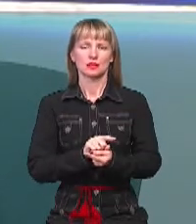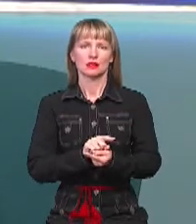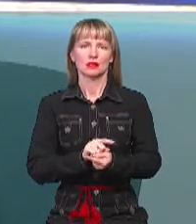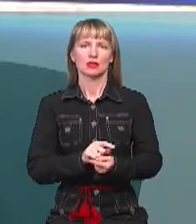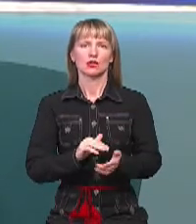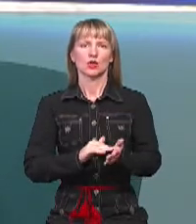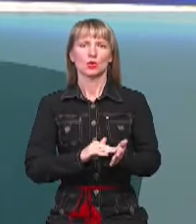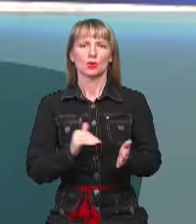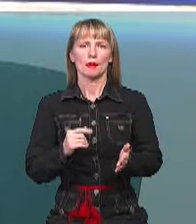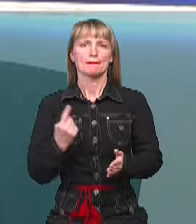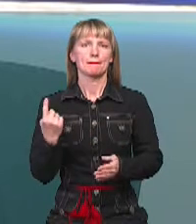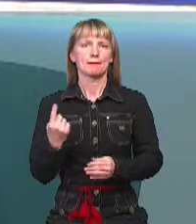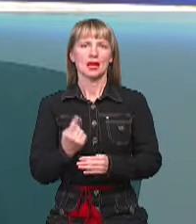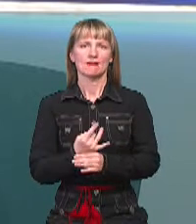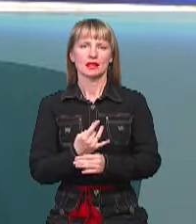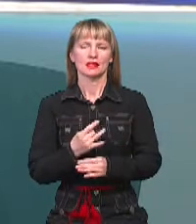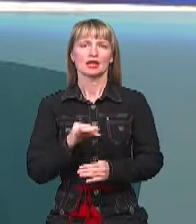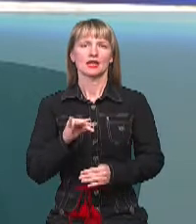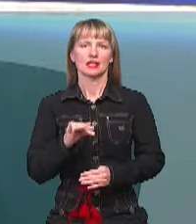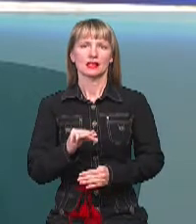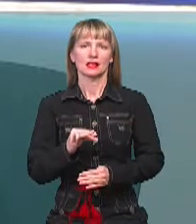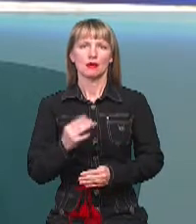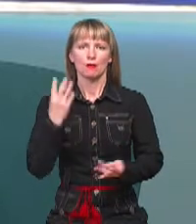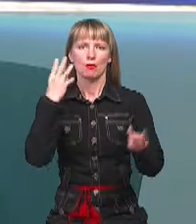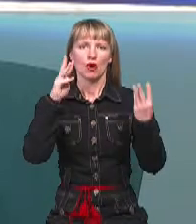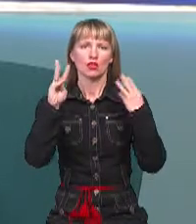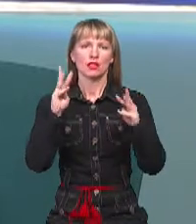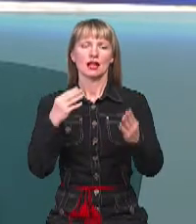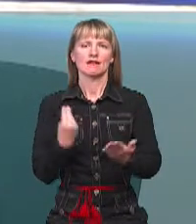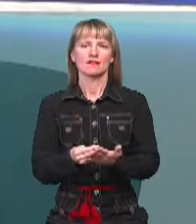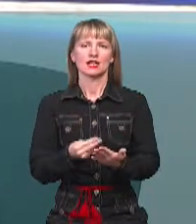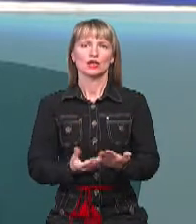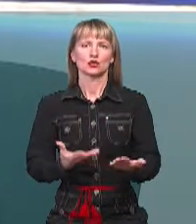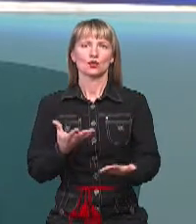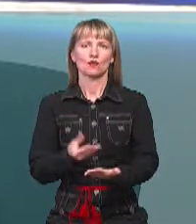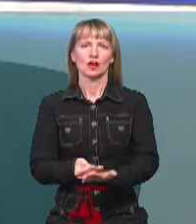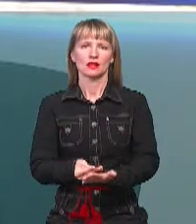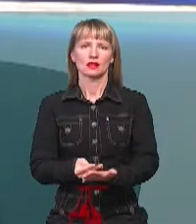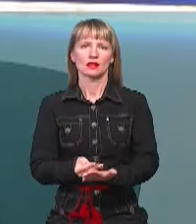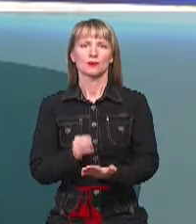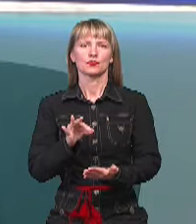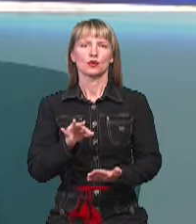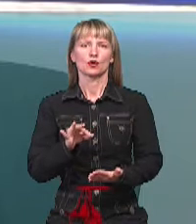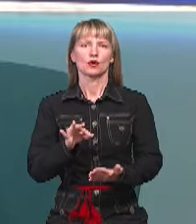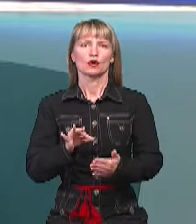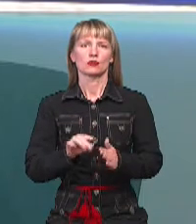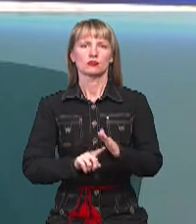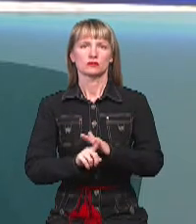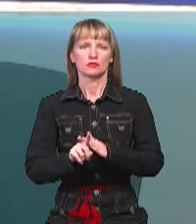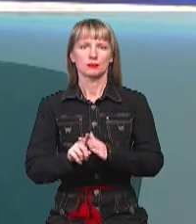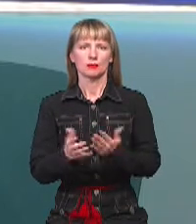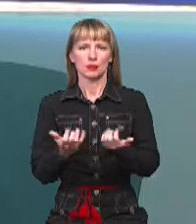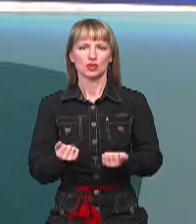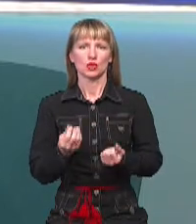торкнулися первинки і, зокрема, моделі фінансування. То чи пішли